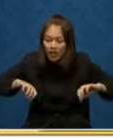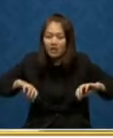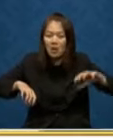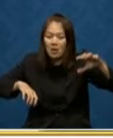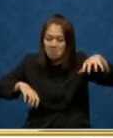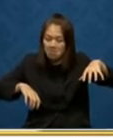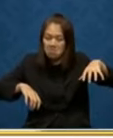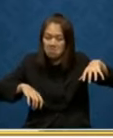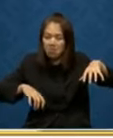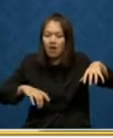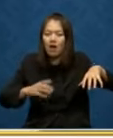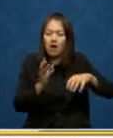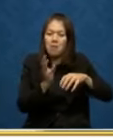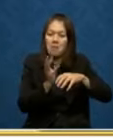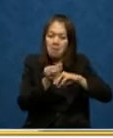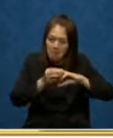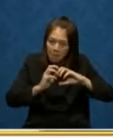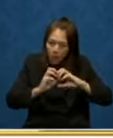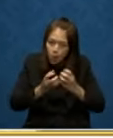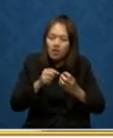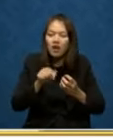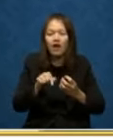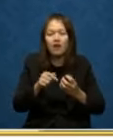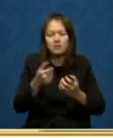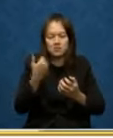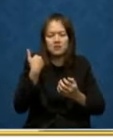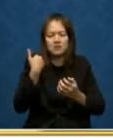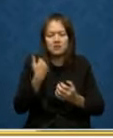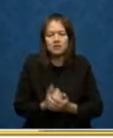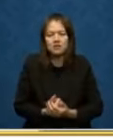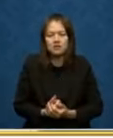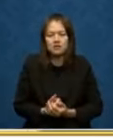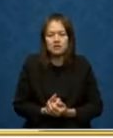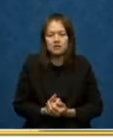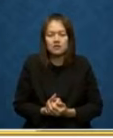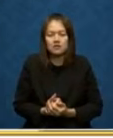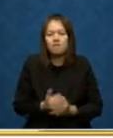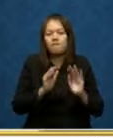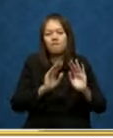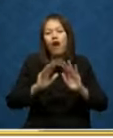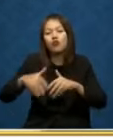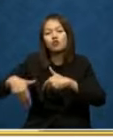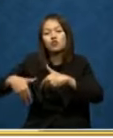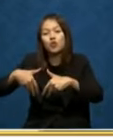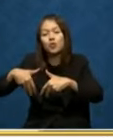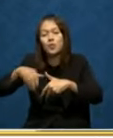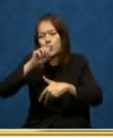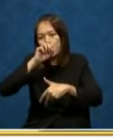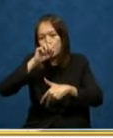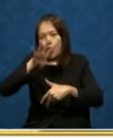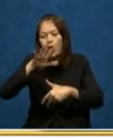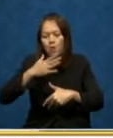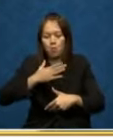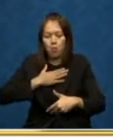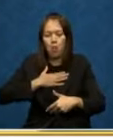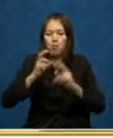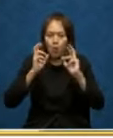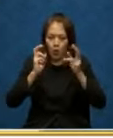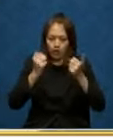ฝากเรื่องมังคุดนะครับก็กราบเรียนท่านประธานนะครับว่าไปยังพี่น้องประชาชนนะครับว่าญัตติผมเนี่ย